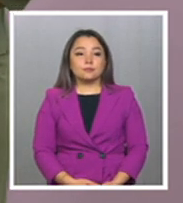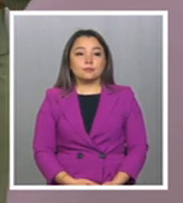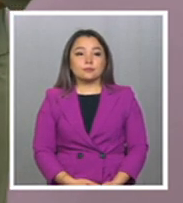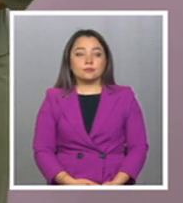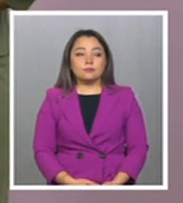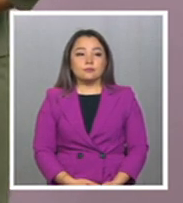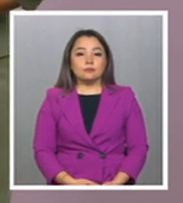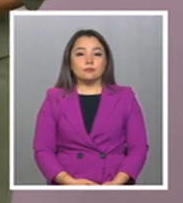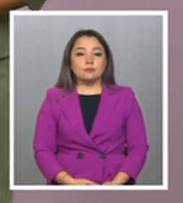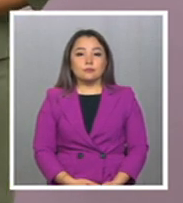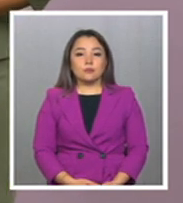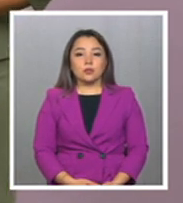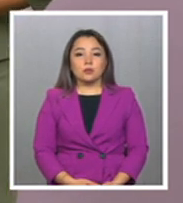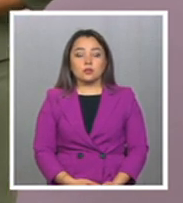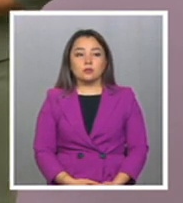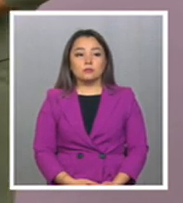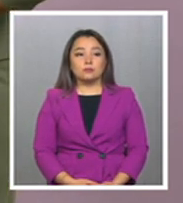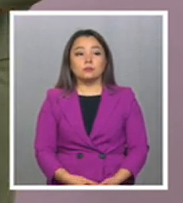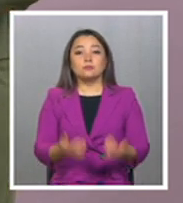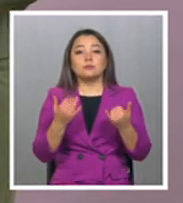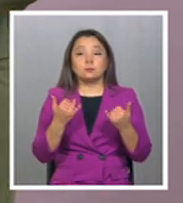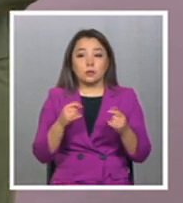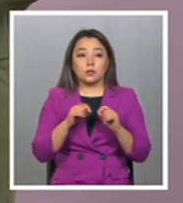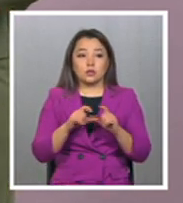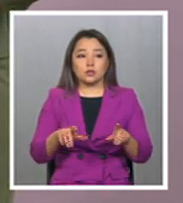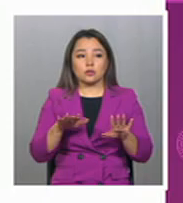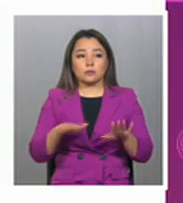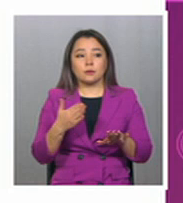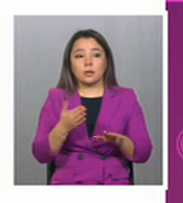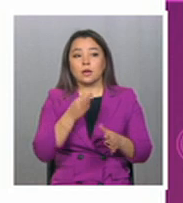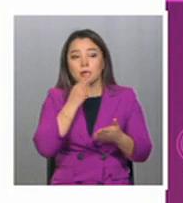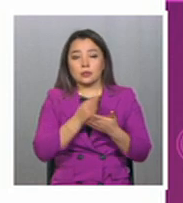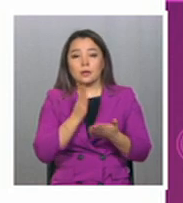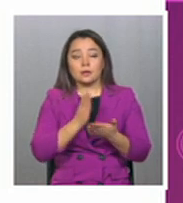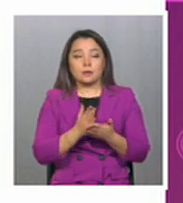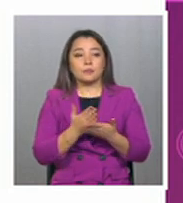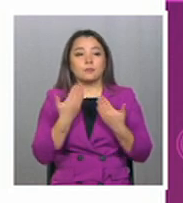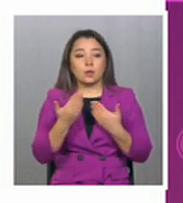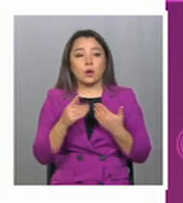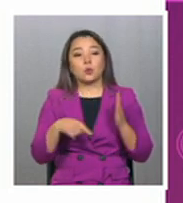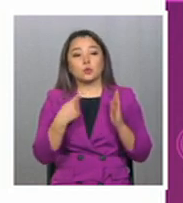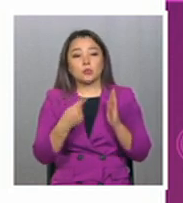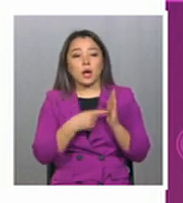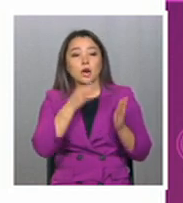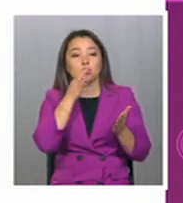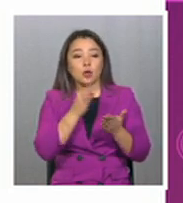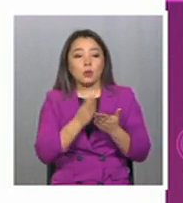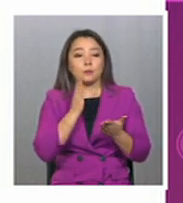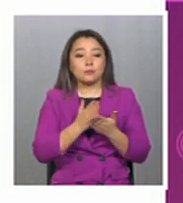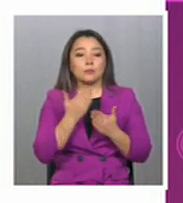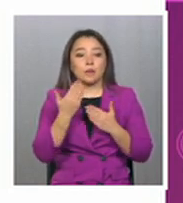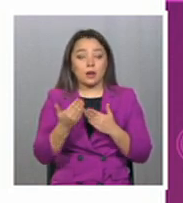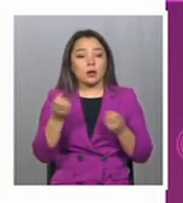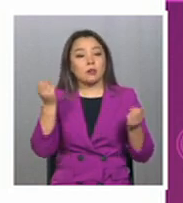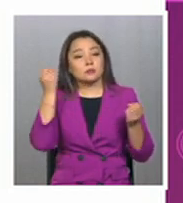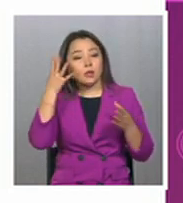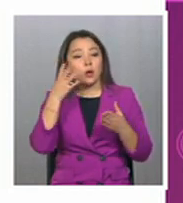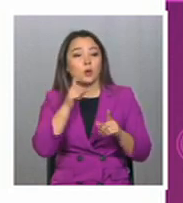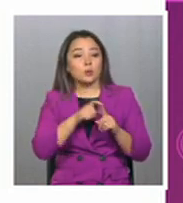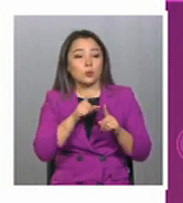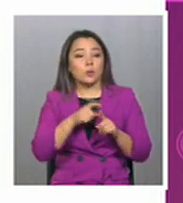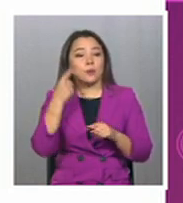қорытындылайық. Бүгінгі сабақта мәтінді мәнерлеп оқыдыңдар. Сұрақтарға жауап беріп, нақыл сөздердің